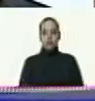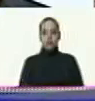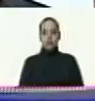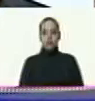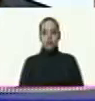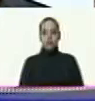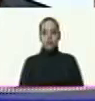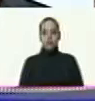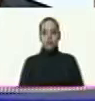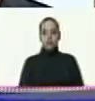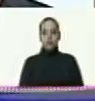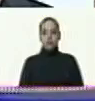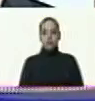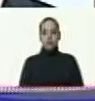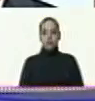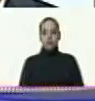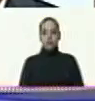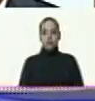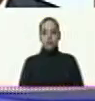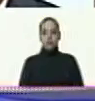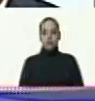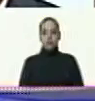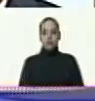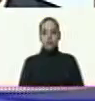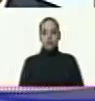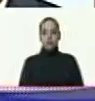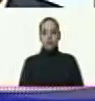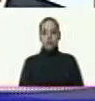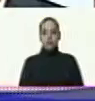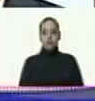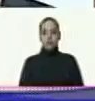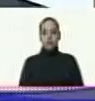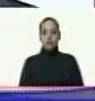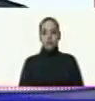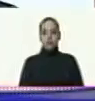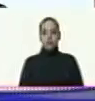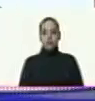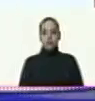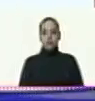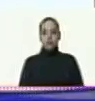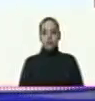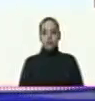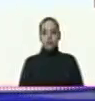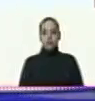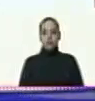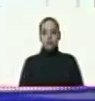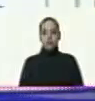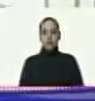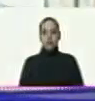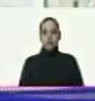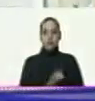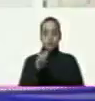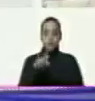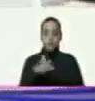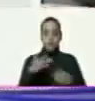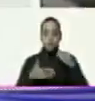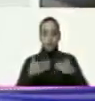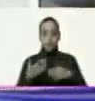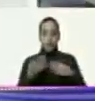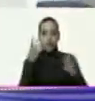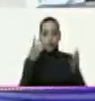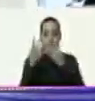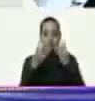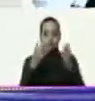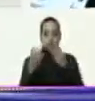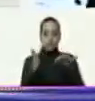委内瑞拉走进委读者中去，与他们见面交流，搭建文学对话的桥梁。我相信，一本本精美的图书的展示，一场场精彩活动的举办，不仅让委读者在家门口欣赏中华文化，更让中委读者心贴得更近，让中委友谊像安第斯山一样走得更远、更久、更高。 Para esta edición de la Filben trajimos